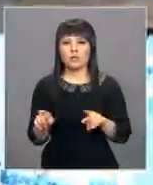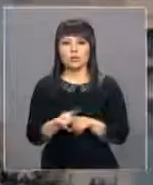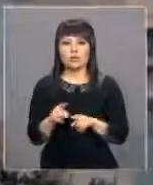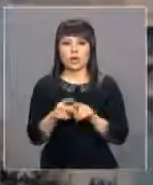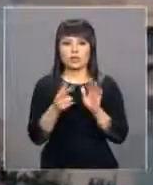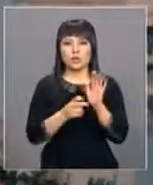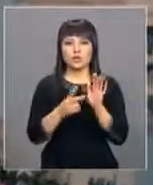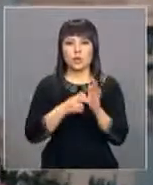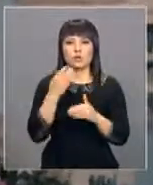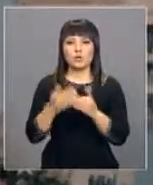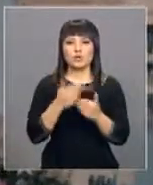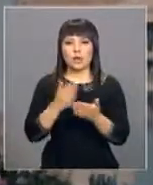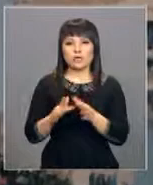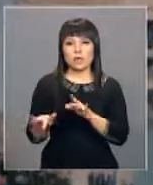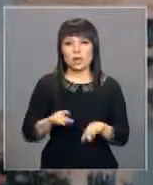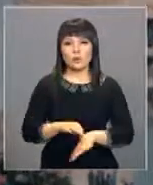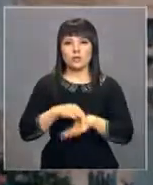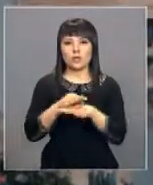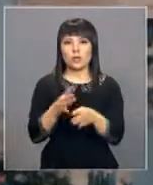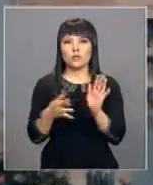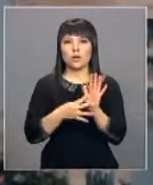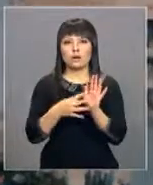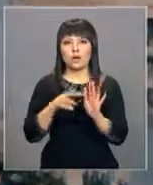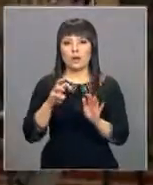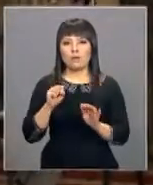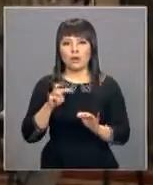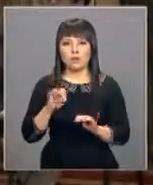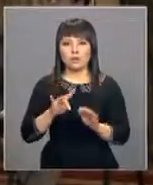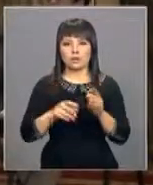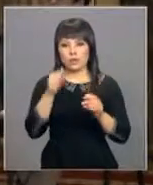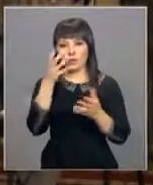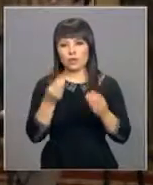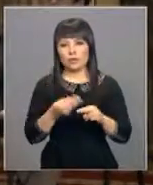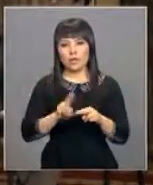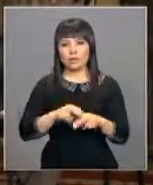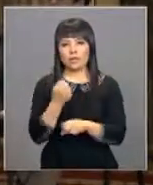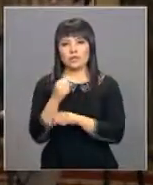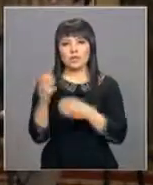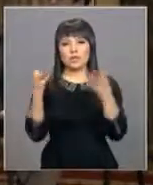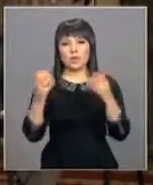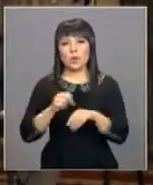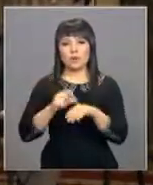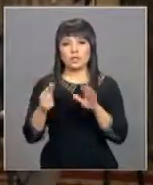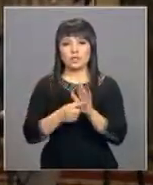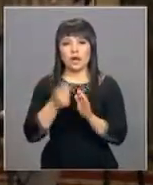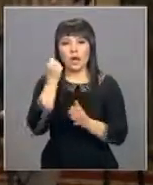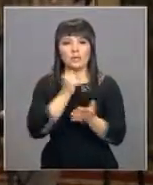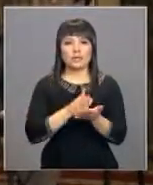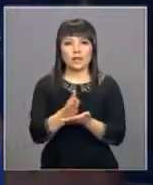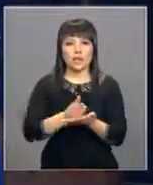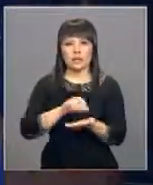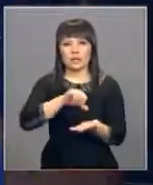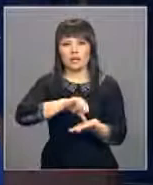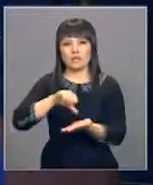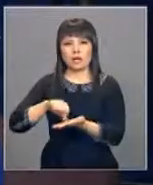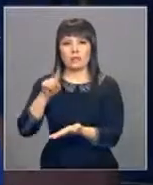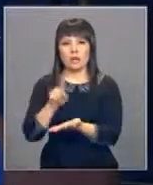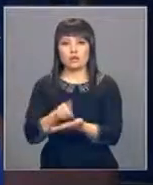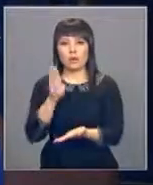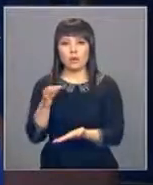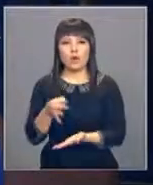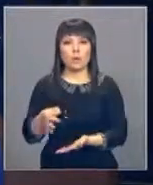өңірде 700-ге жуық шара өтті. 9 мамыр күні басқаладағы жеңіс шеруіне аймақтан 17 ардагер қатыспақ. Бүгінде